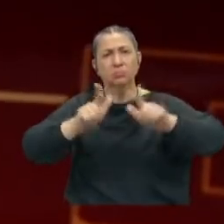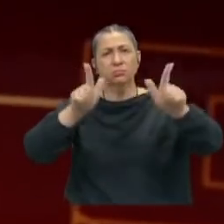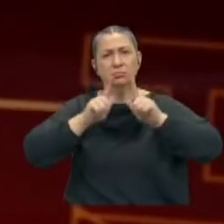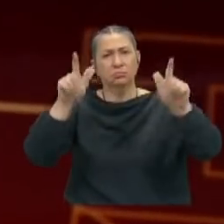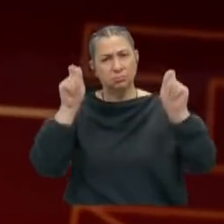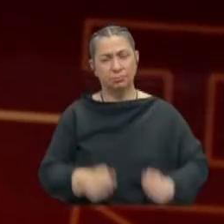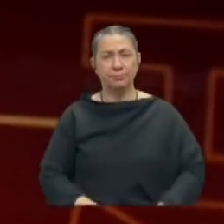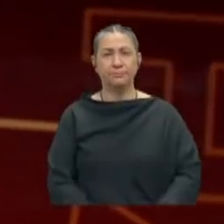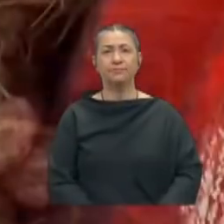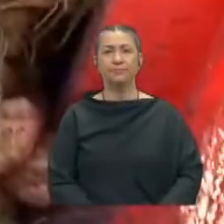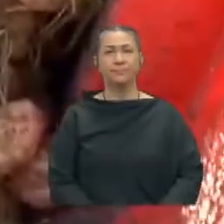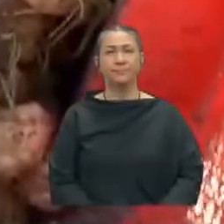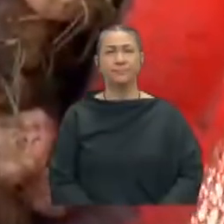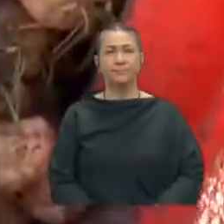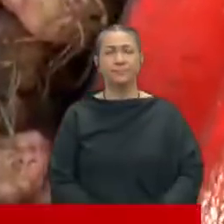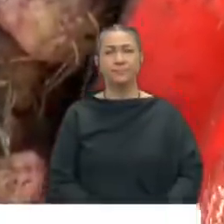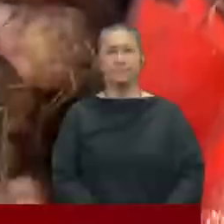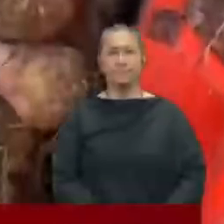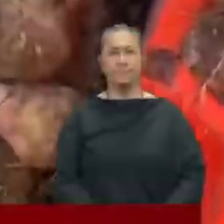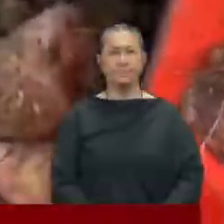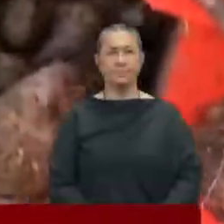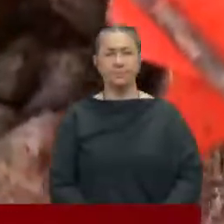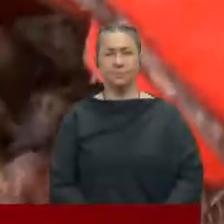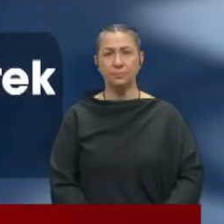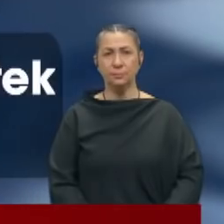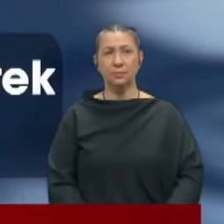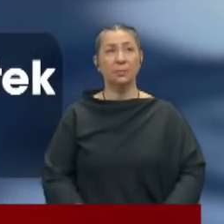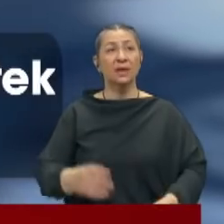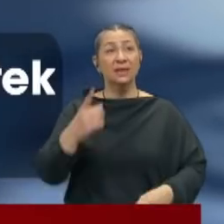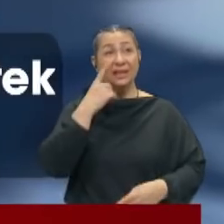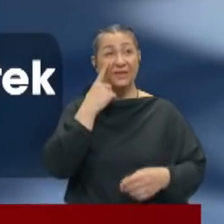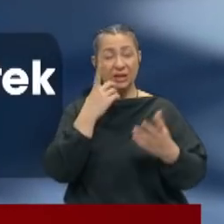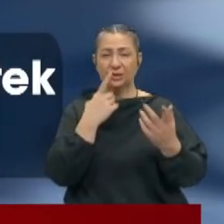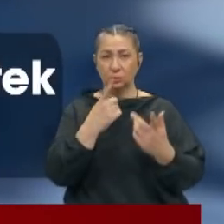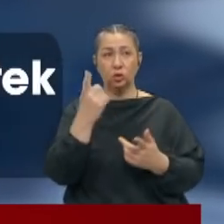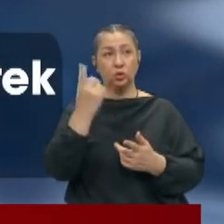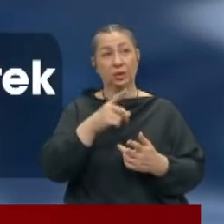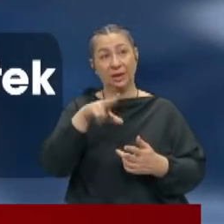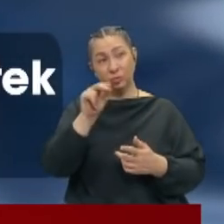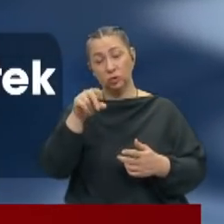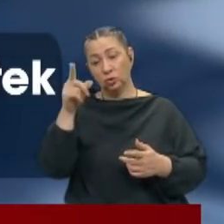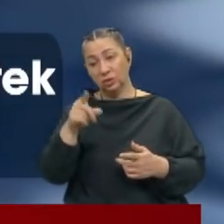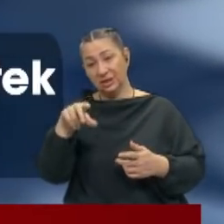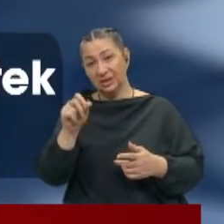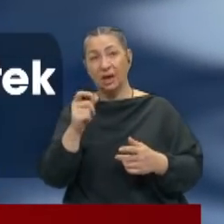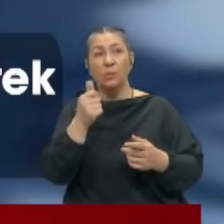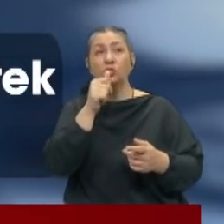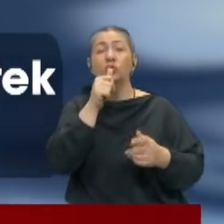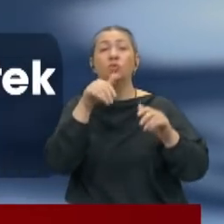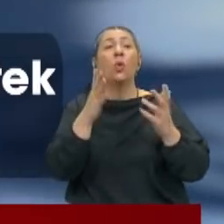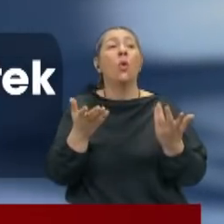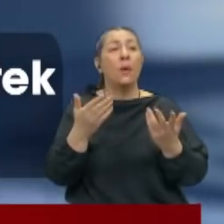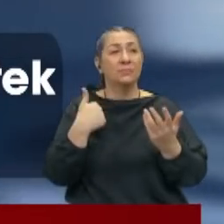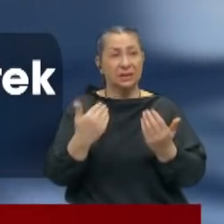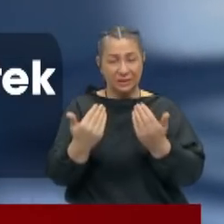Devlet Demiş ki %70'le %80 kuraklık var. Bize destek